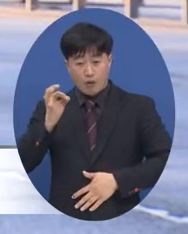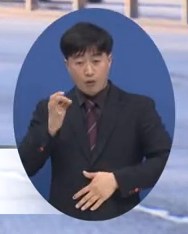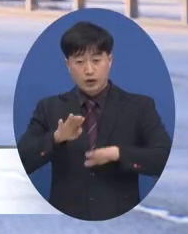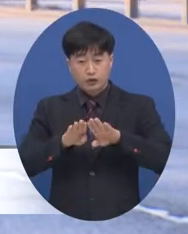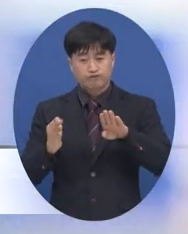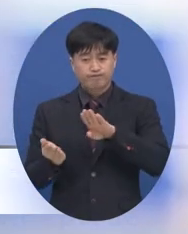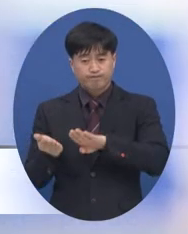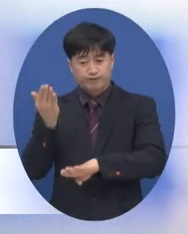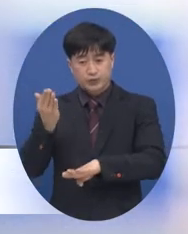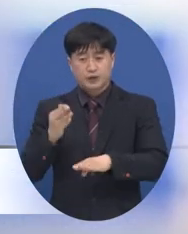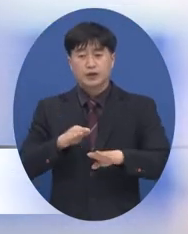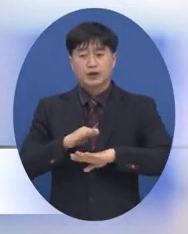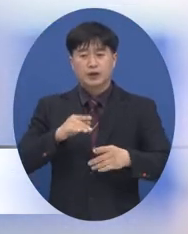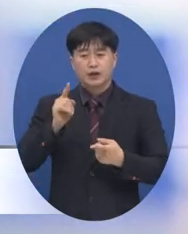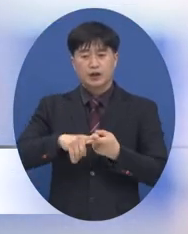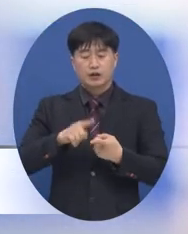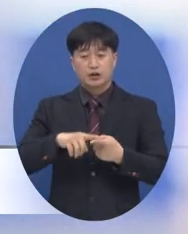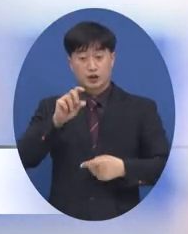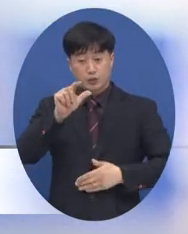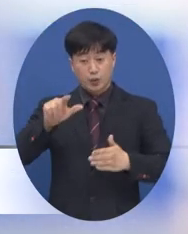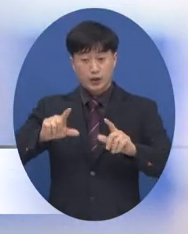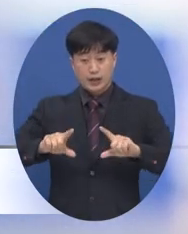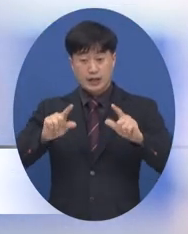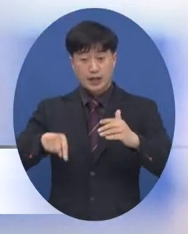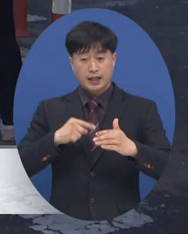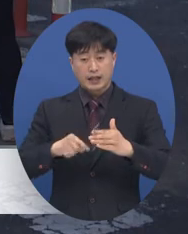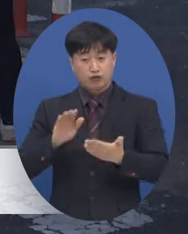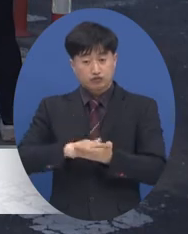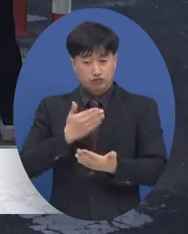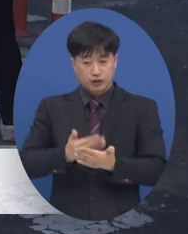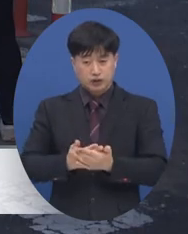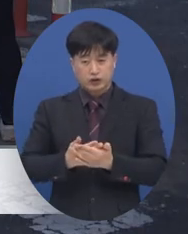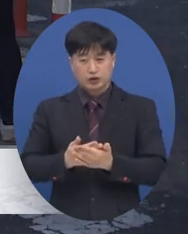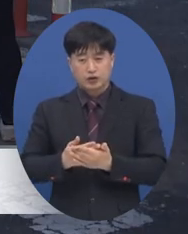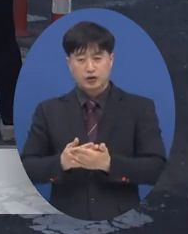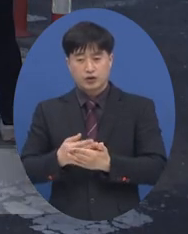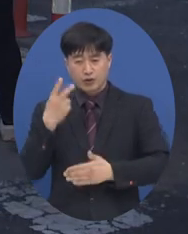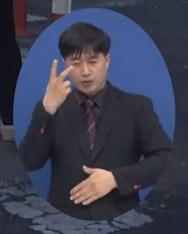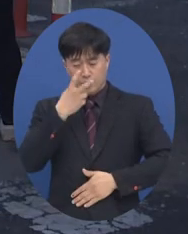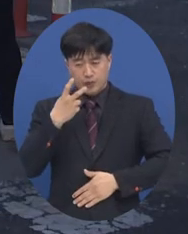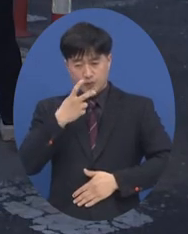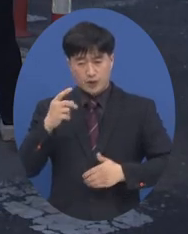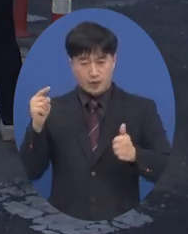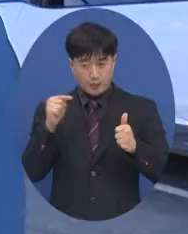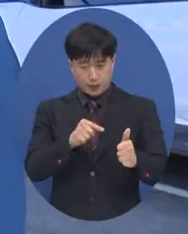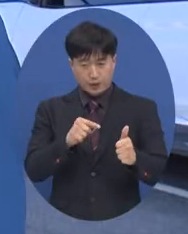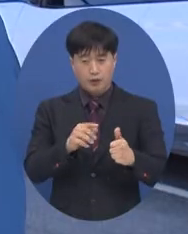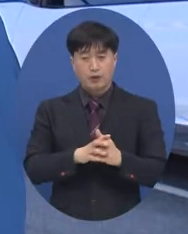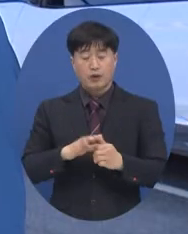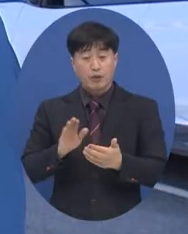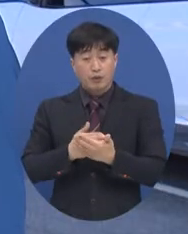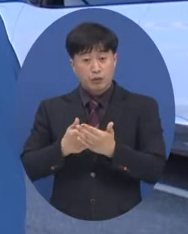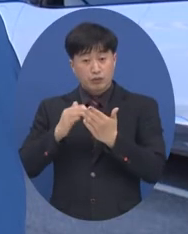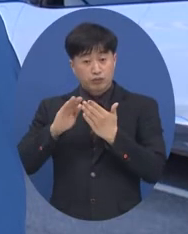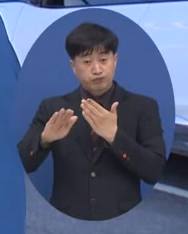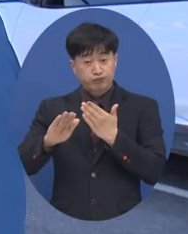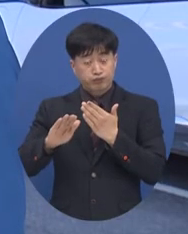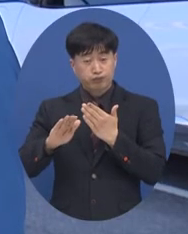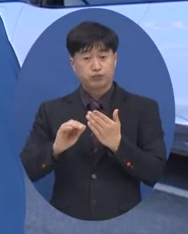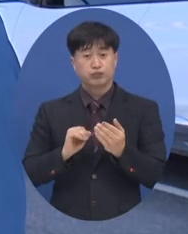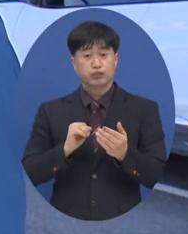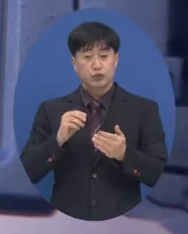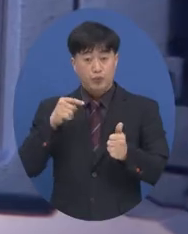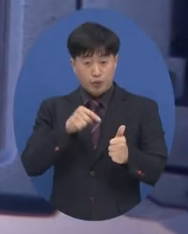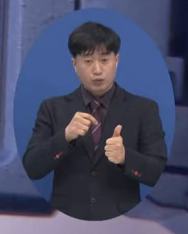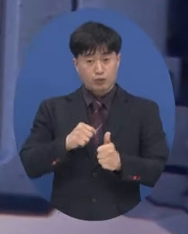초과한 차량에 대해선 15일 이내 차량 정비와 점검 개선 명령을 내리고 개선 명령 이행하지 않은 차량에